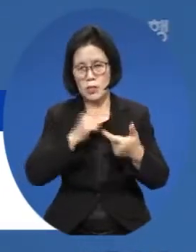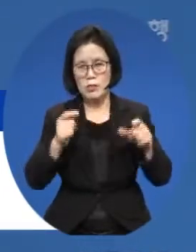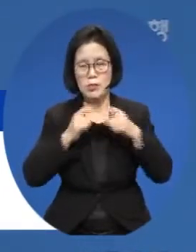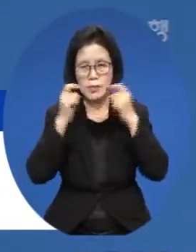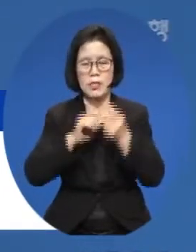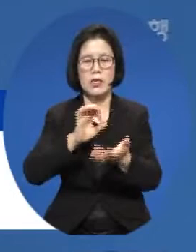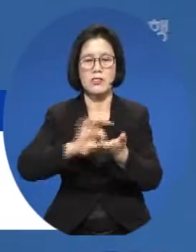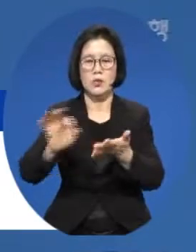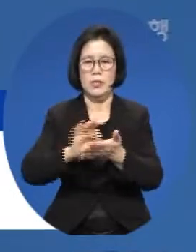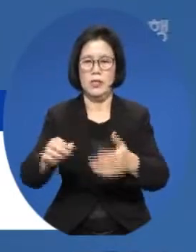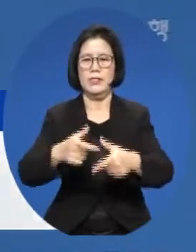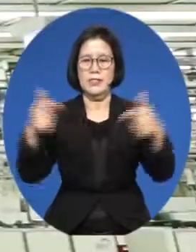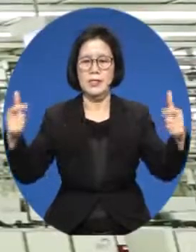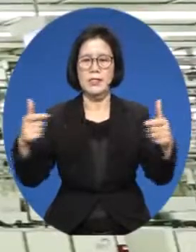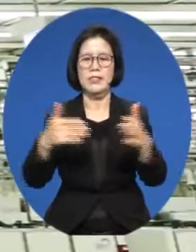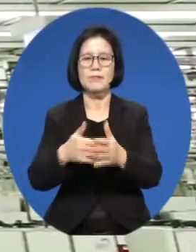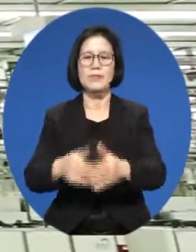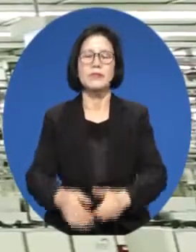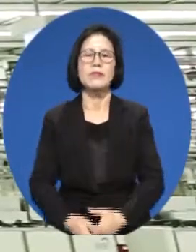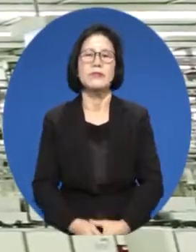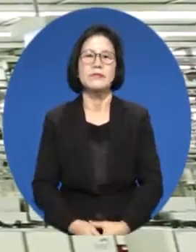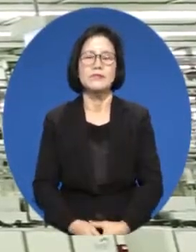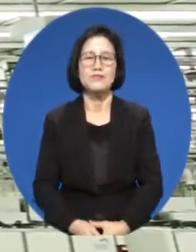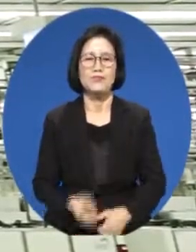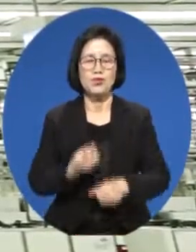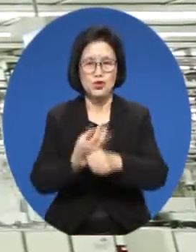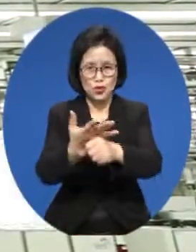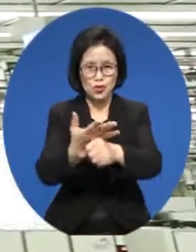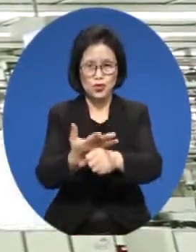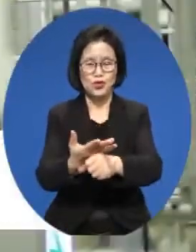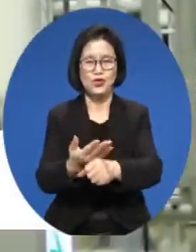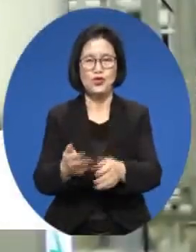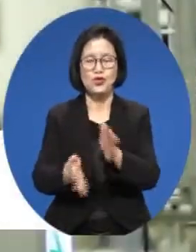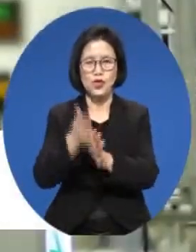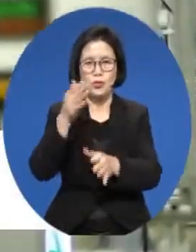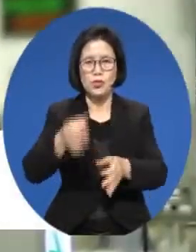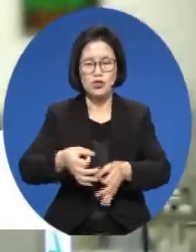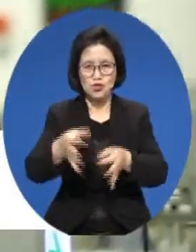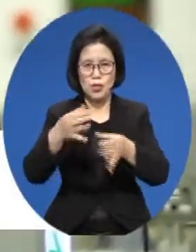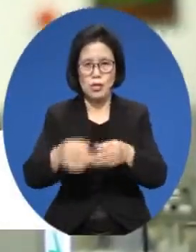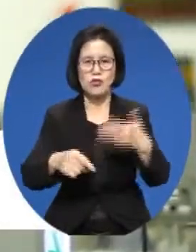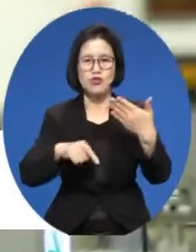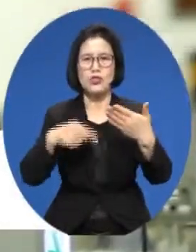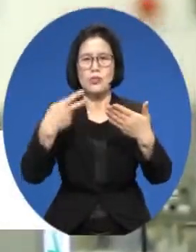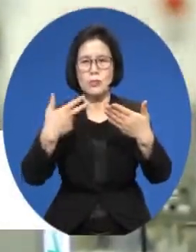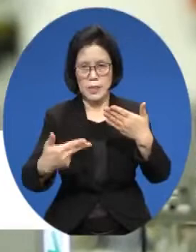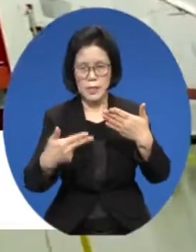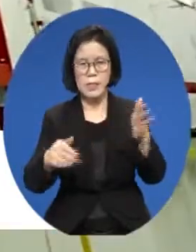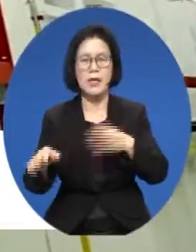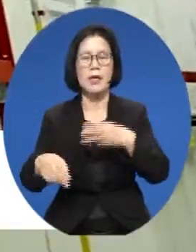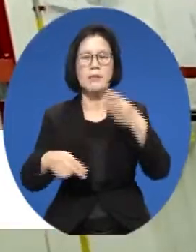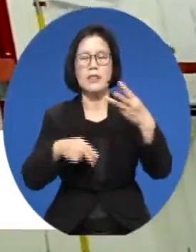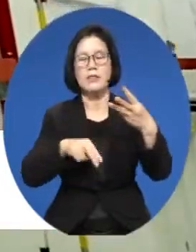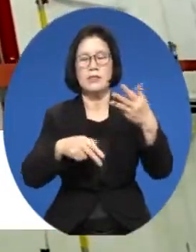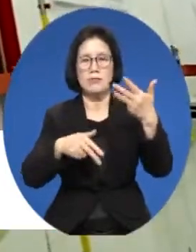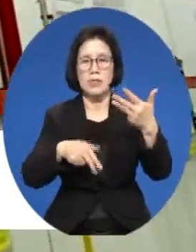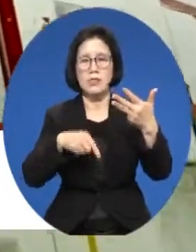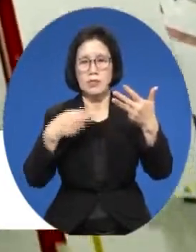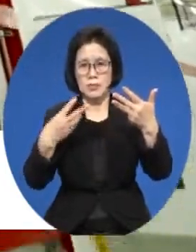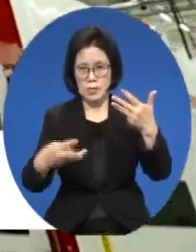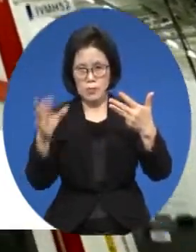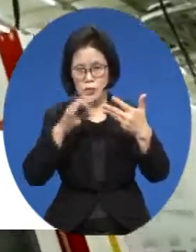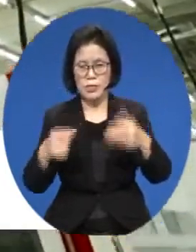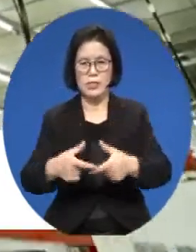민간 소비가 증가했습니다. 수출과 설비 투자도 각각 9.7%와 8.3%